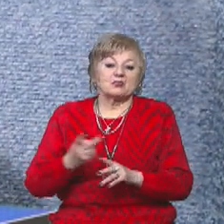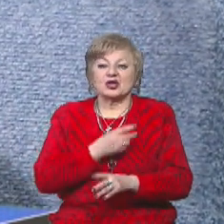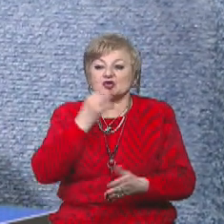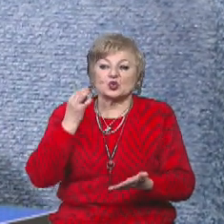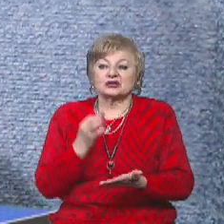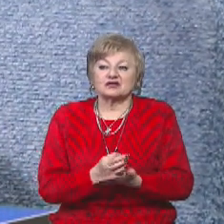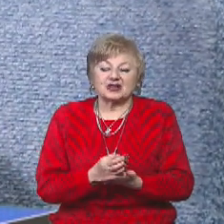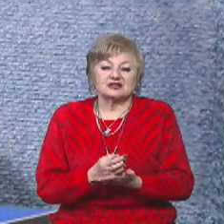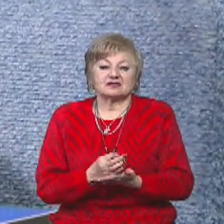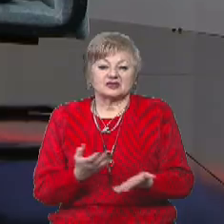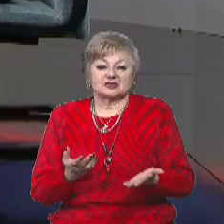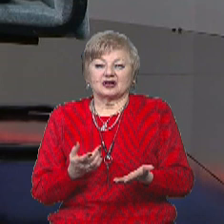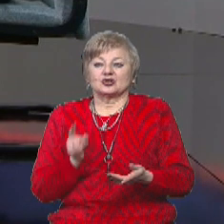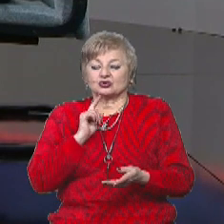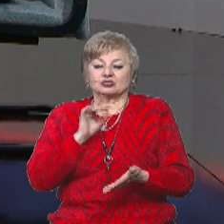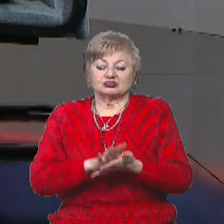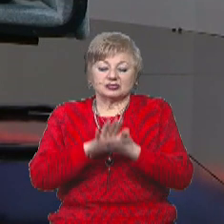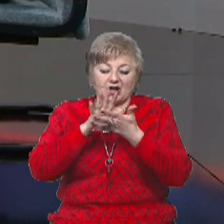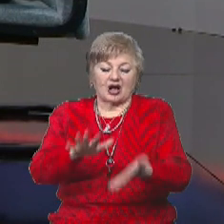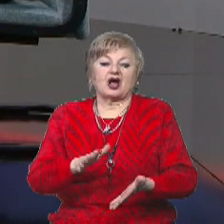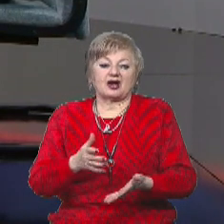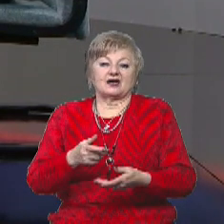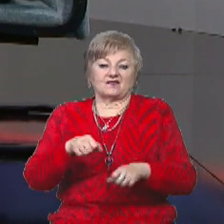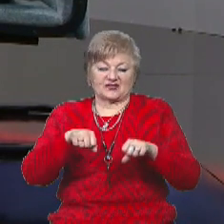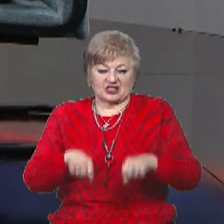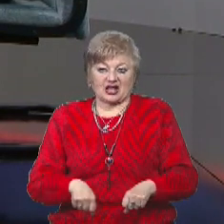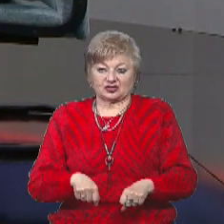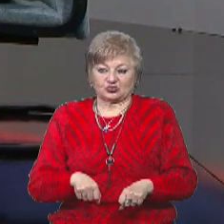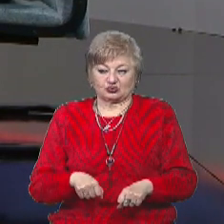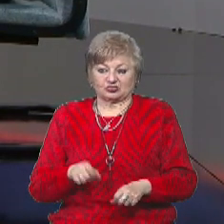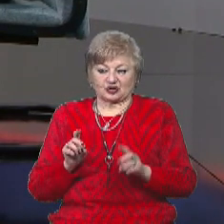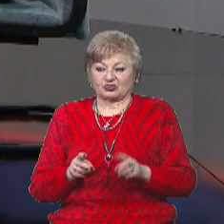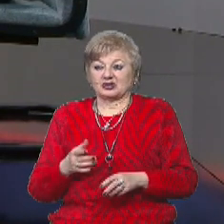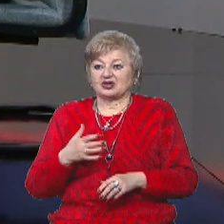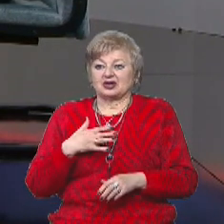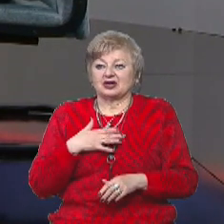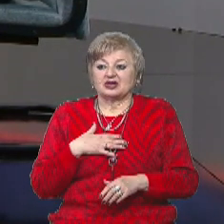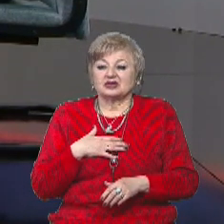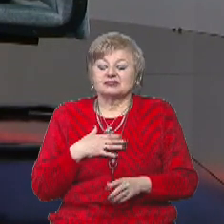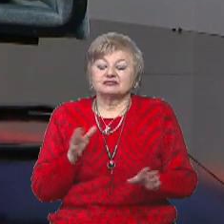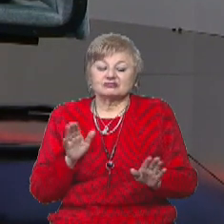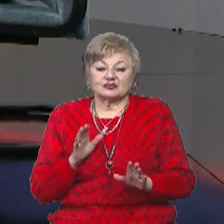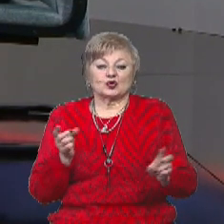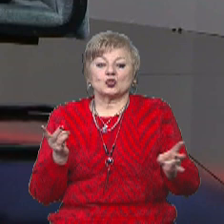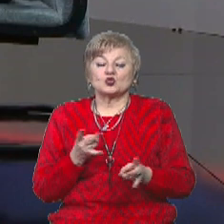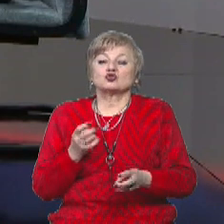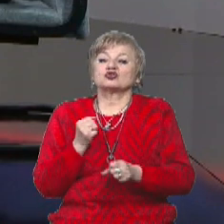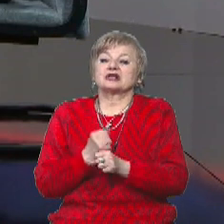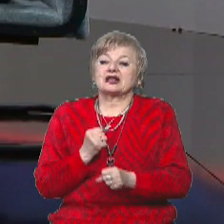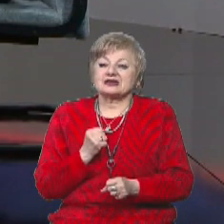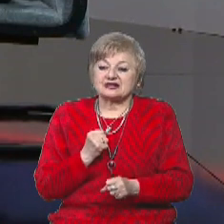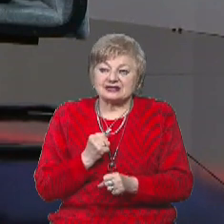безвідповідальність і оце те, що хають владу на кухнях. Я взагалі, я віруюча людина, я не злословлю владу. Треба робити,